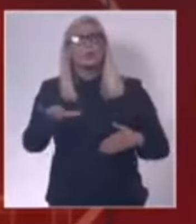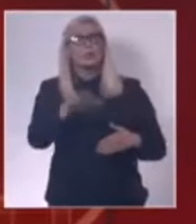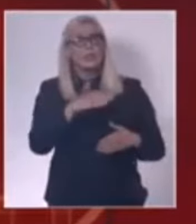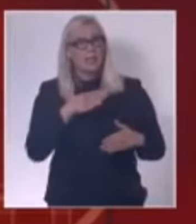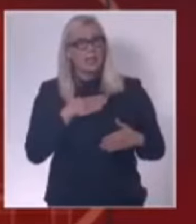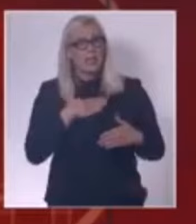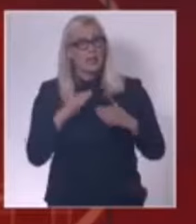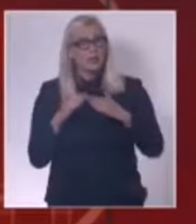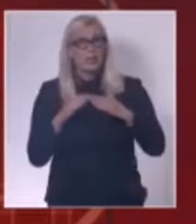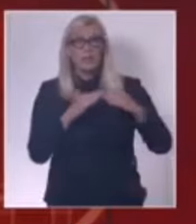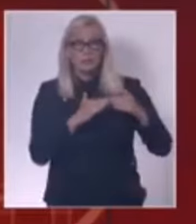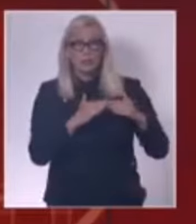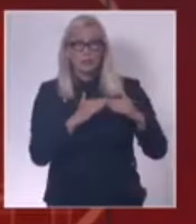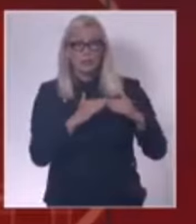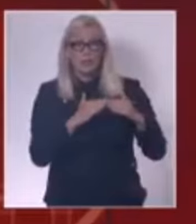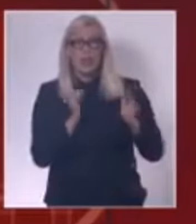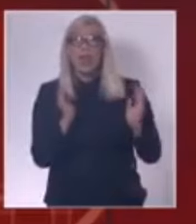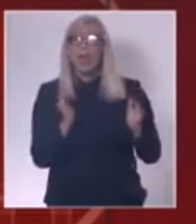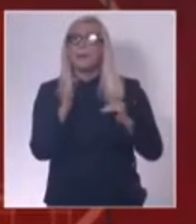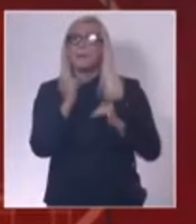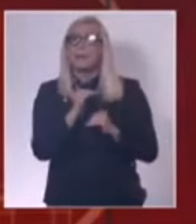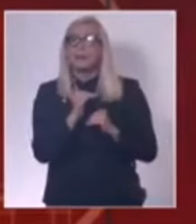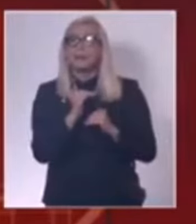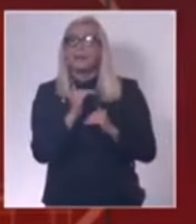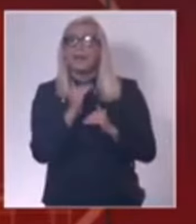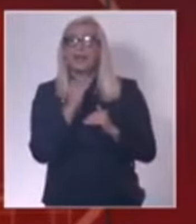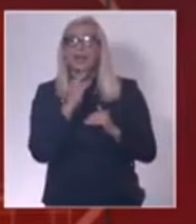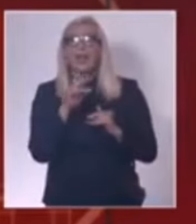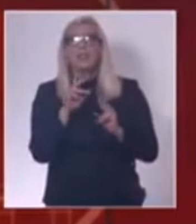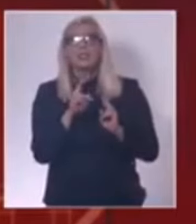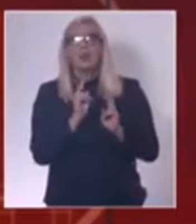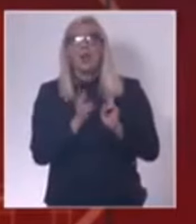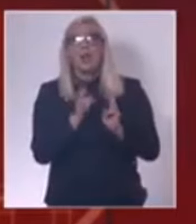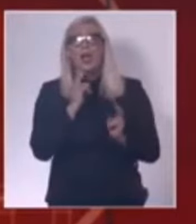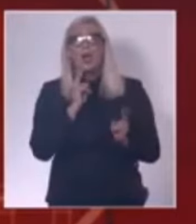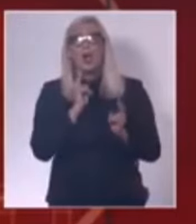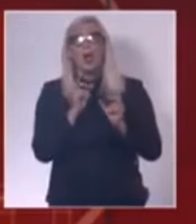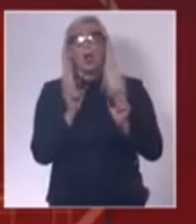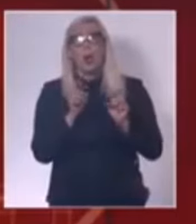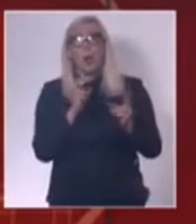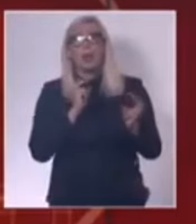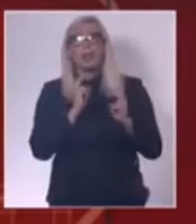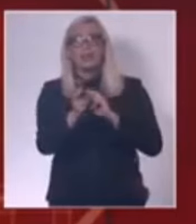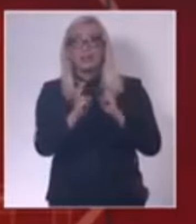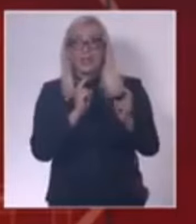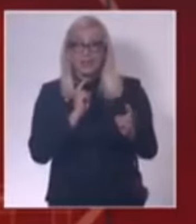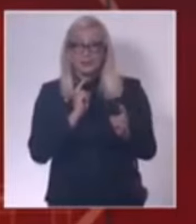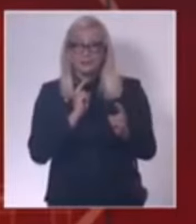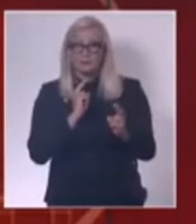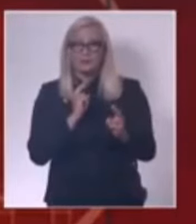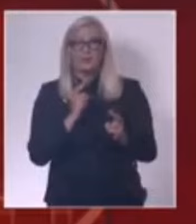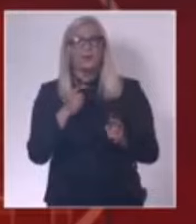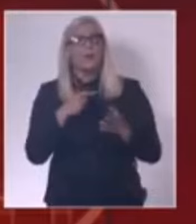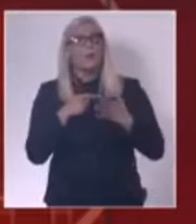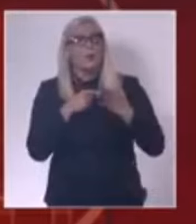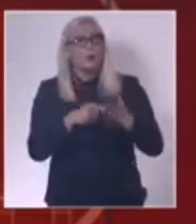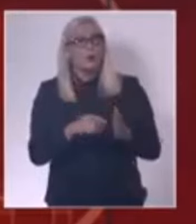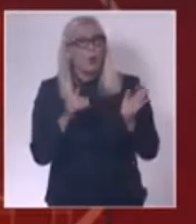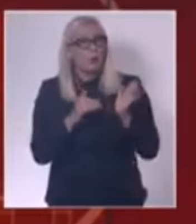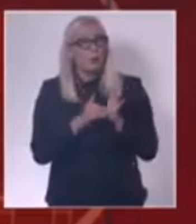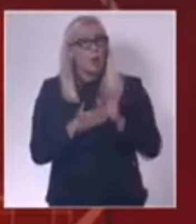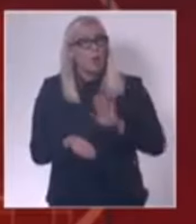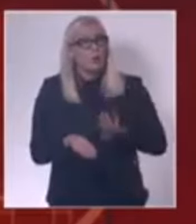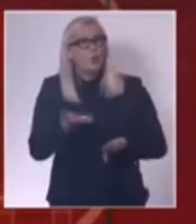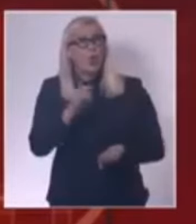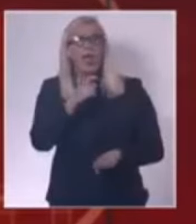të përsëritet. Unë personalisht theksova se presidentja e Kosovës është e mirëseardhur, si dhe qytetarët e Kosovës, dhe herën e ardhshme kur